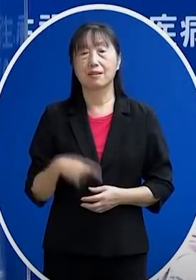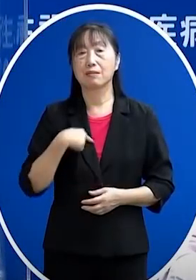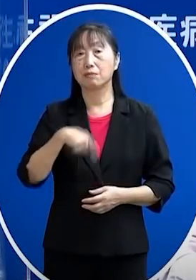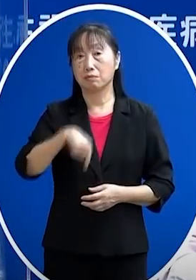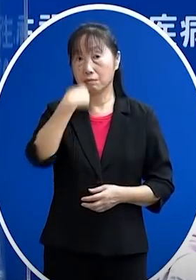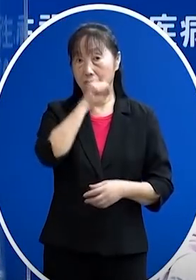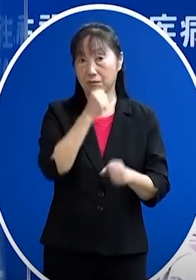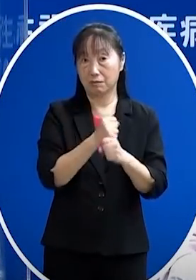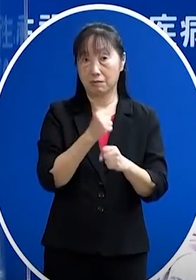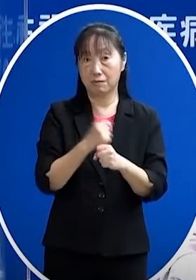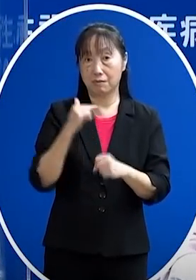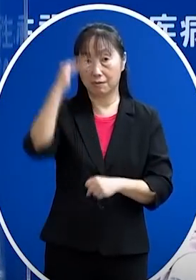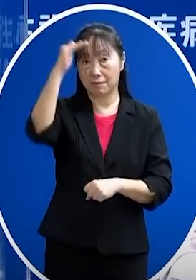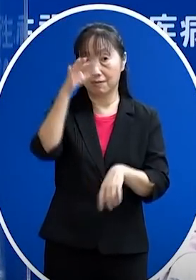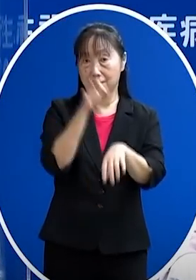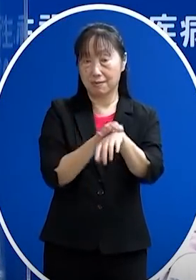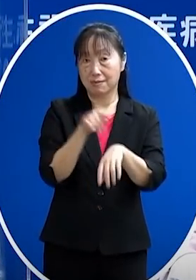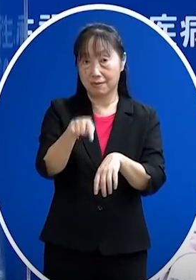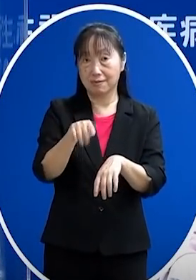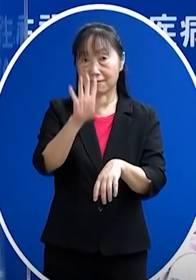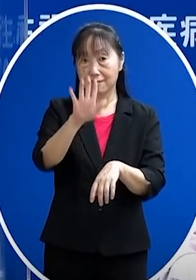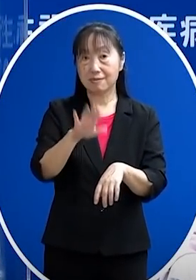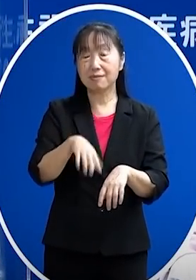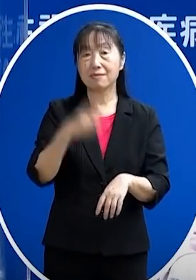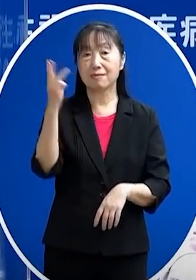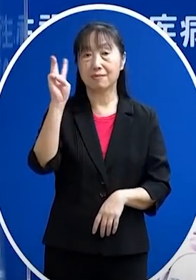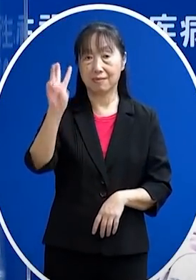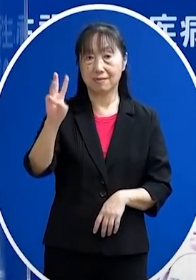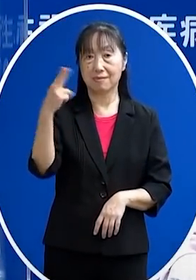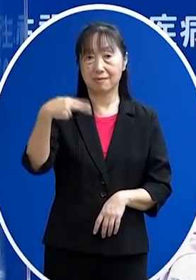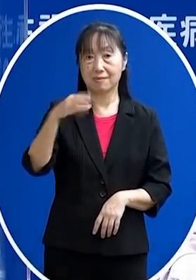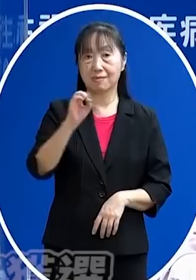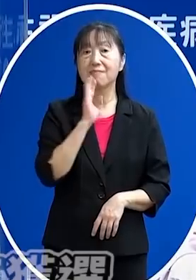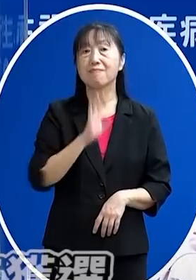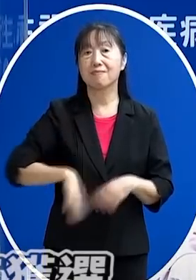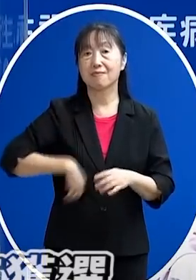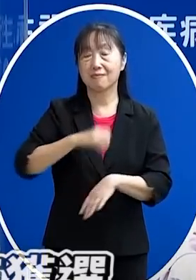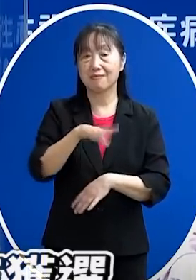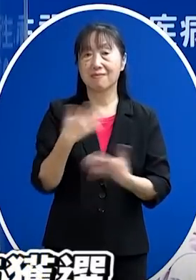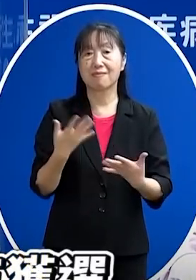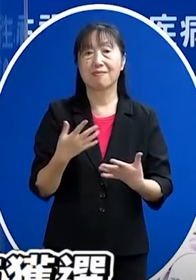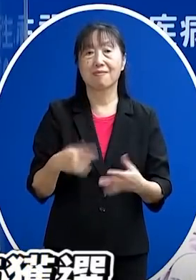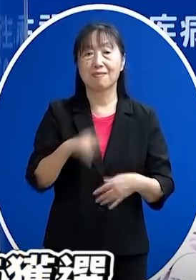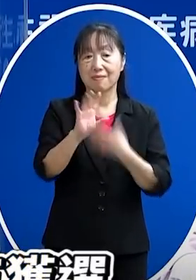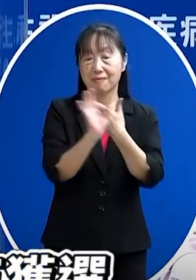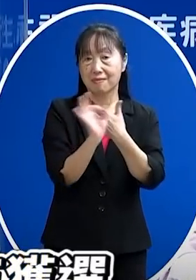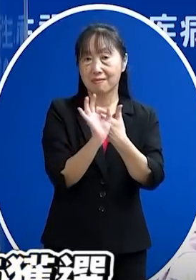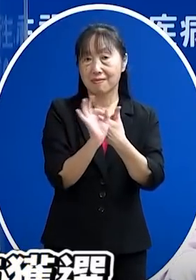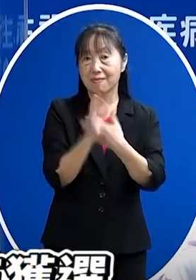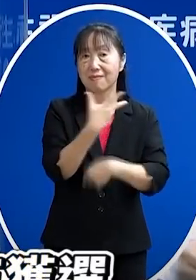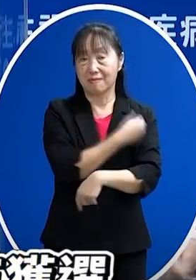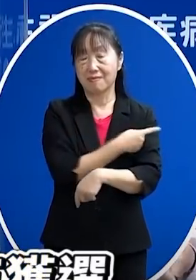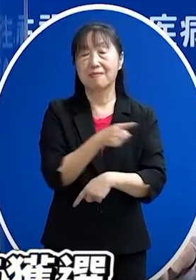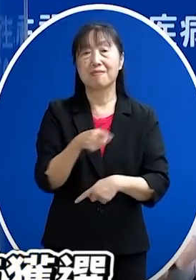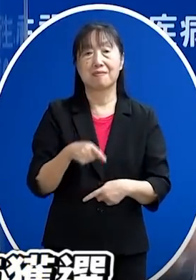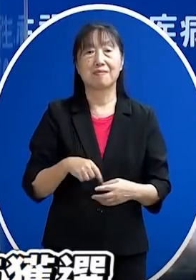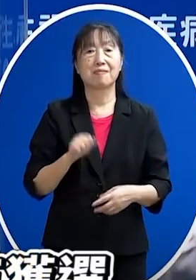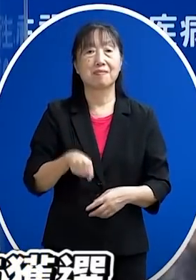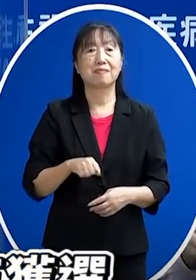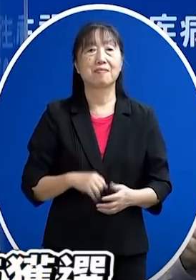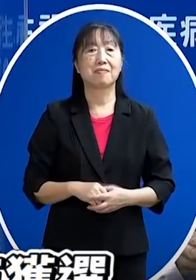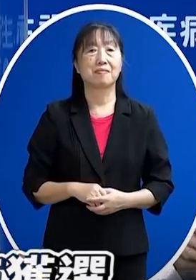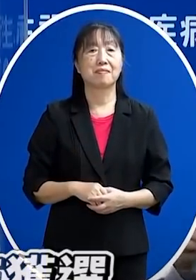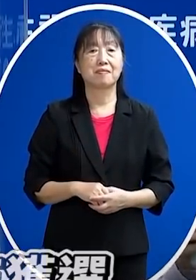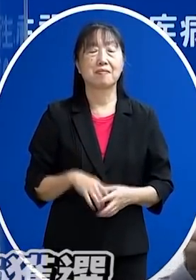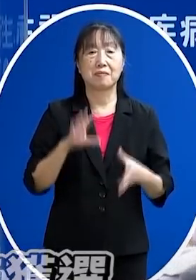的国产疫苗高端有获得 WHO 它赞助的团结临床试验的疫苗，其实这是一